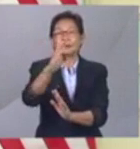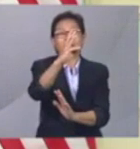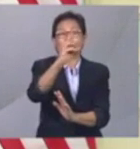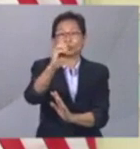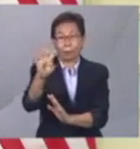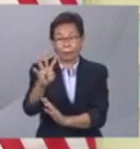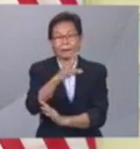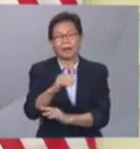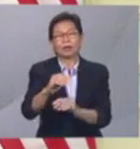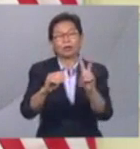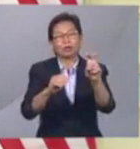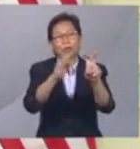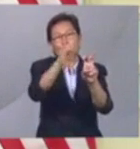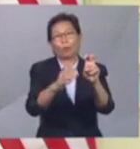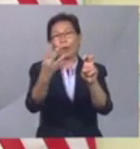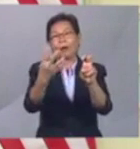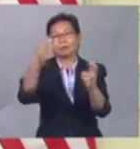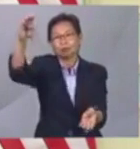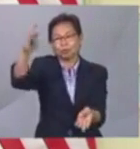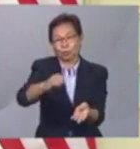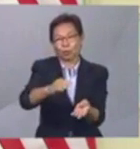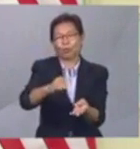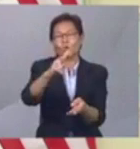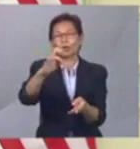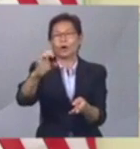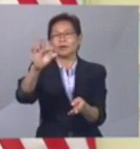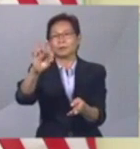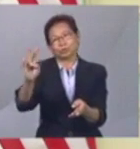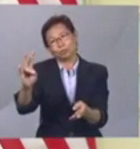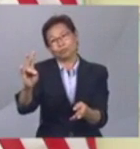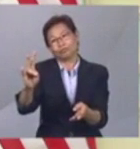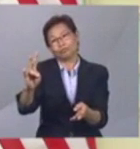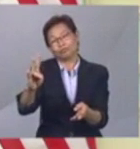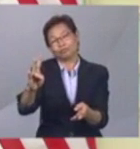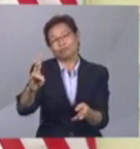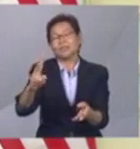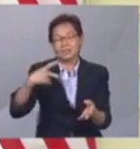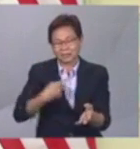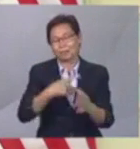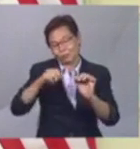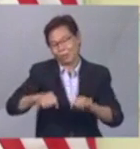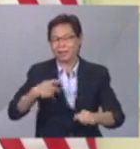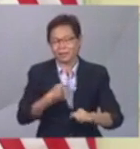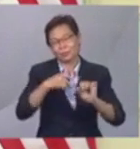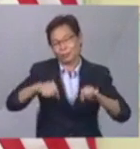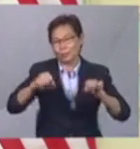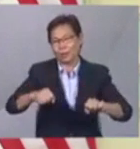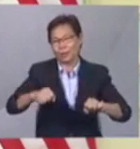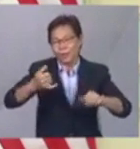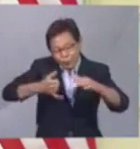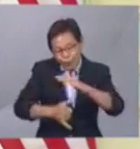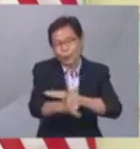Dan 20 hari bulan April, turun balik menjadi 297. Jadi kita masih mampu dengan